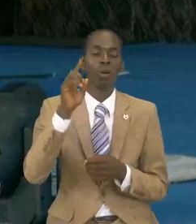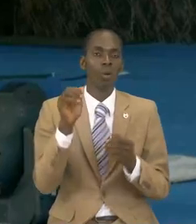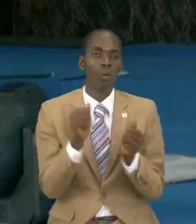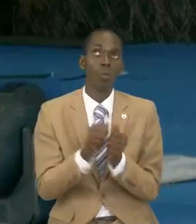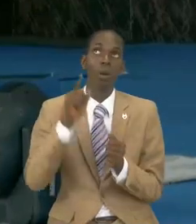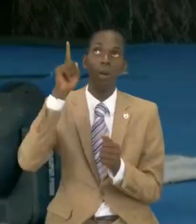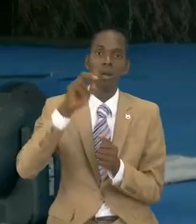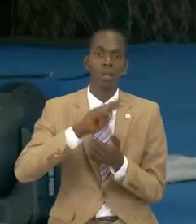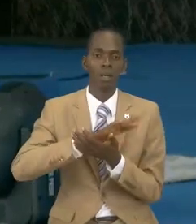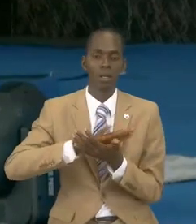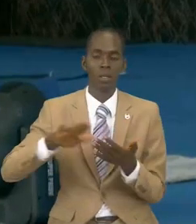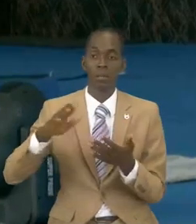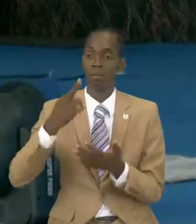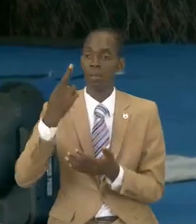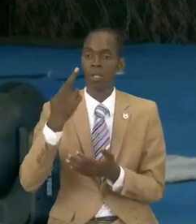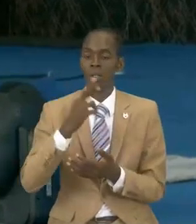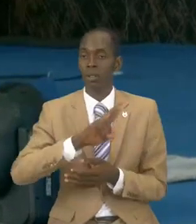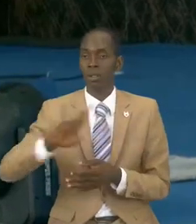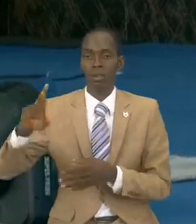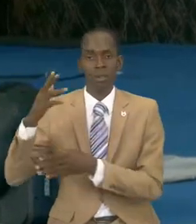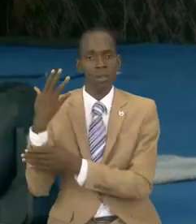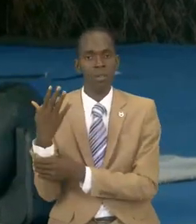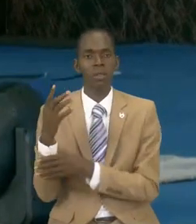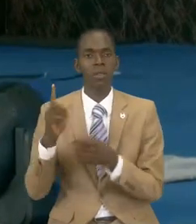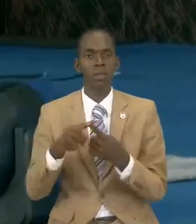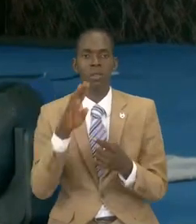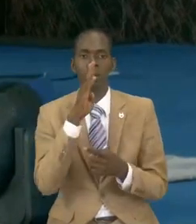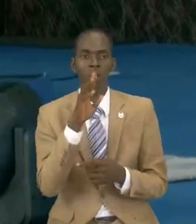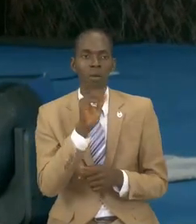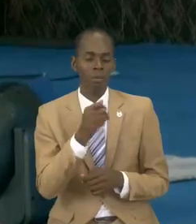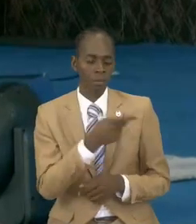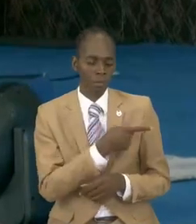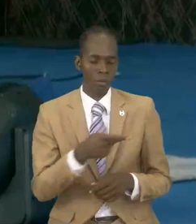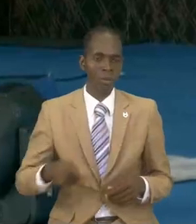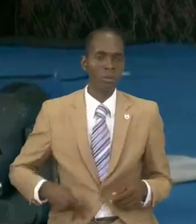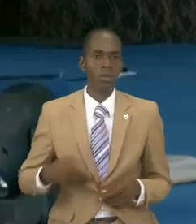par sa droite comme prince et sauveur.